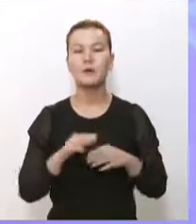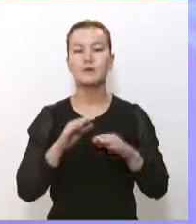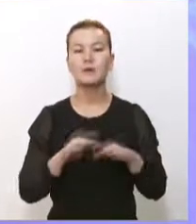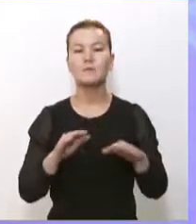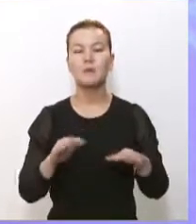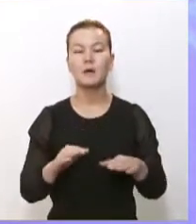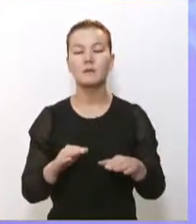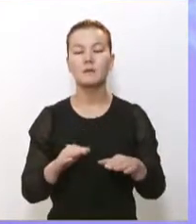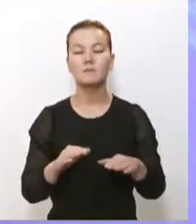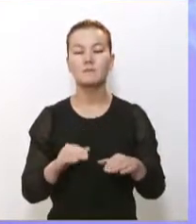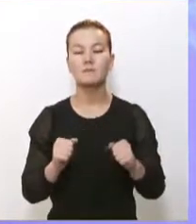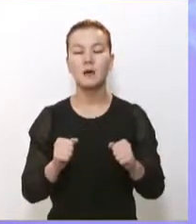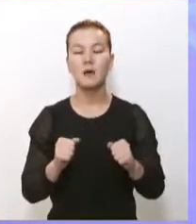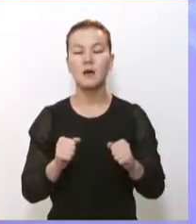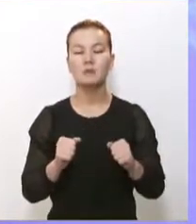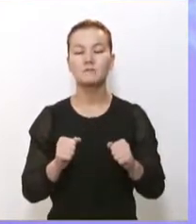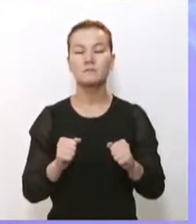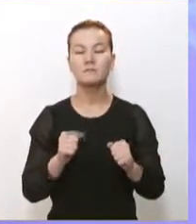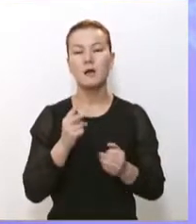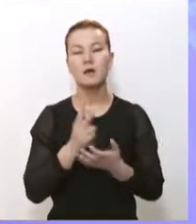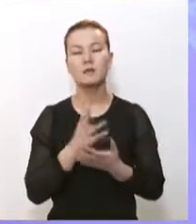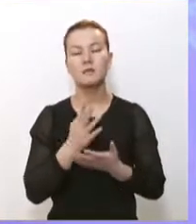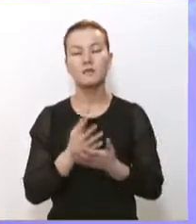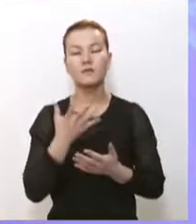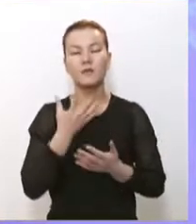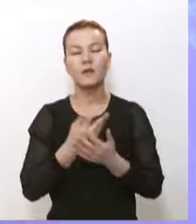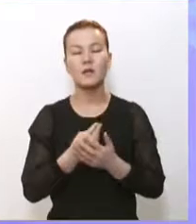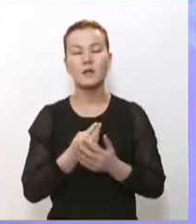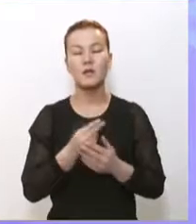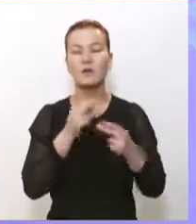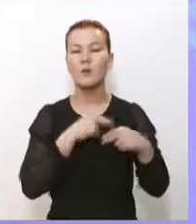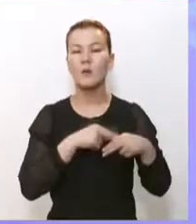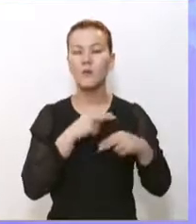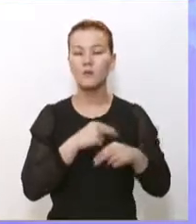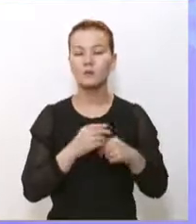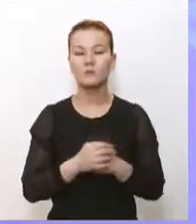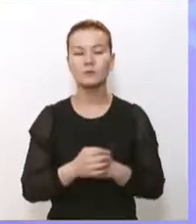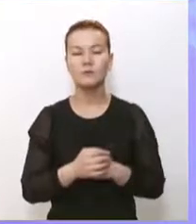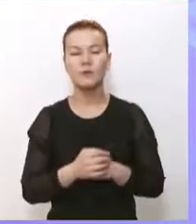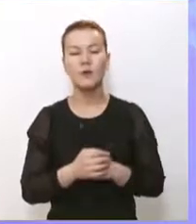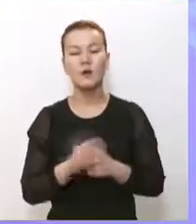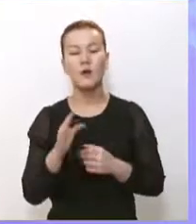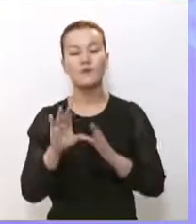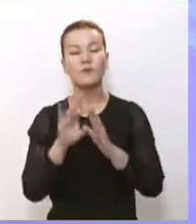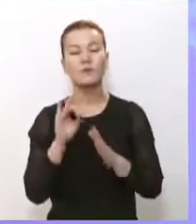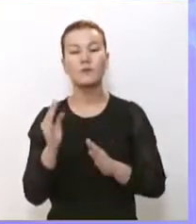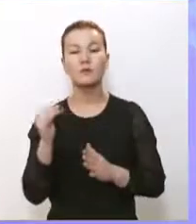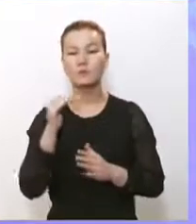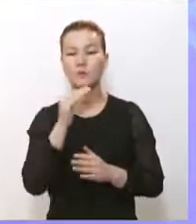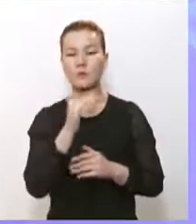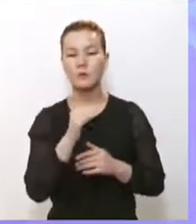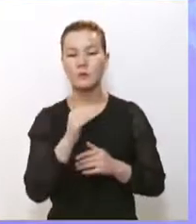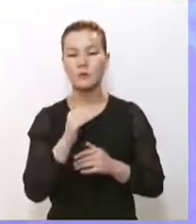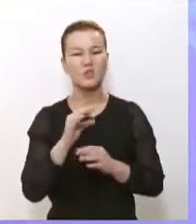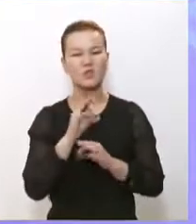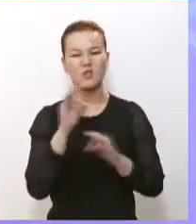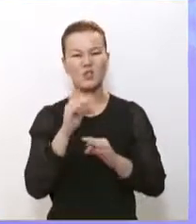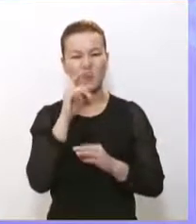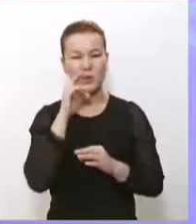Ребята, пришло время оценить свои усилия на уроке. Выберите себе ступеньку. Ничего не